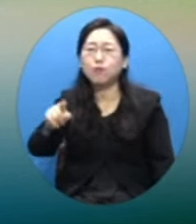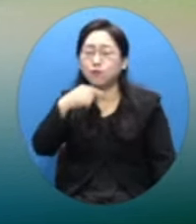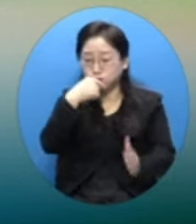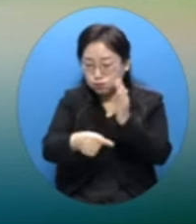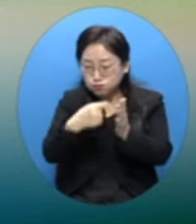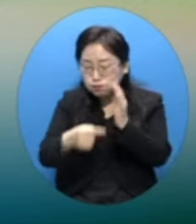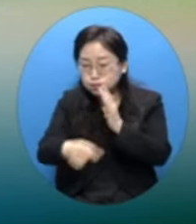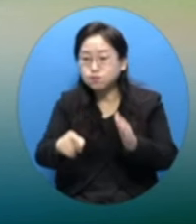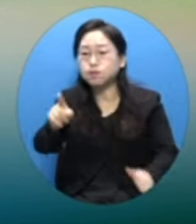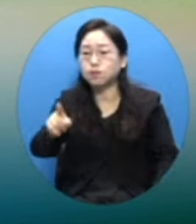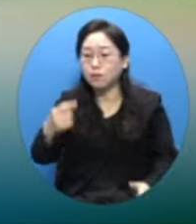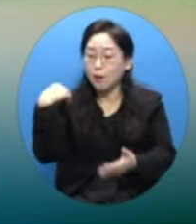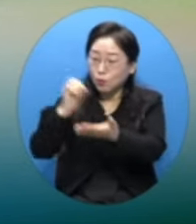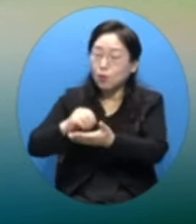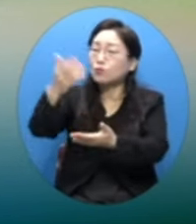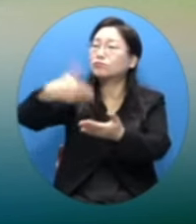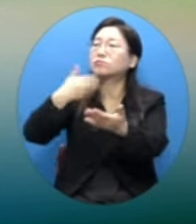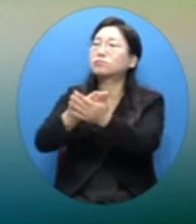만큼